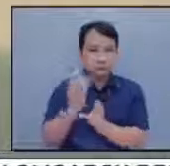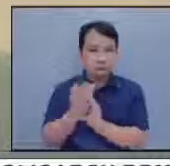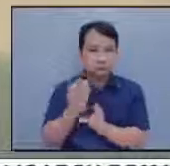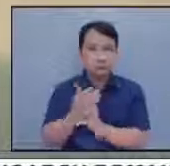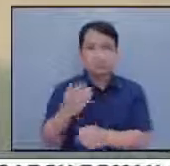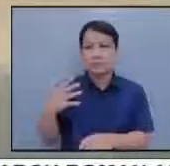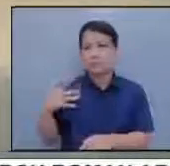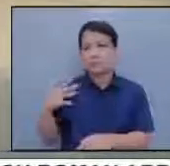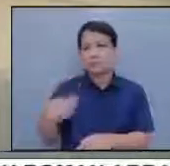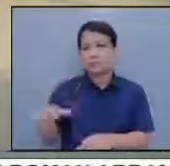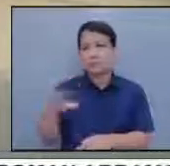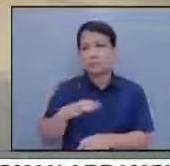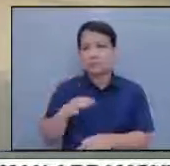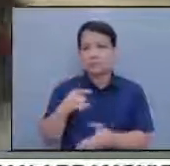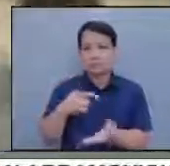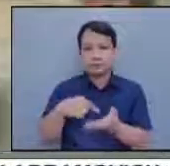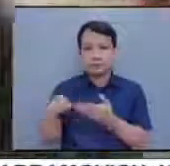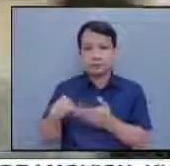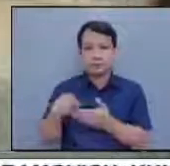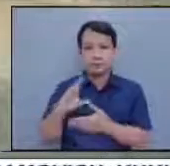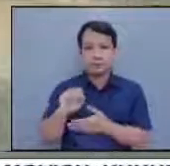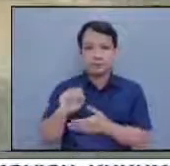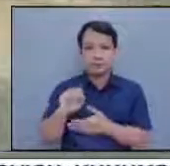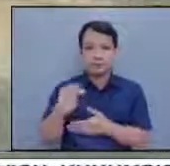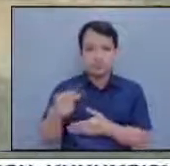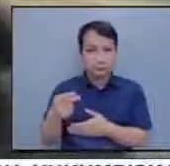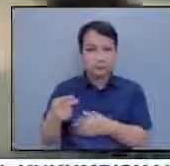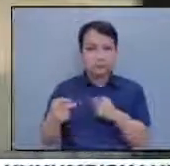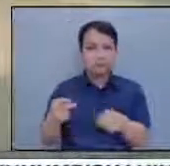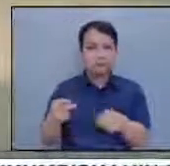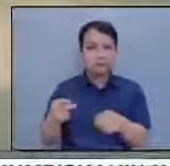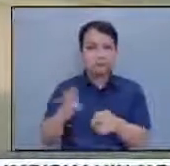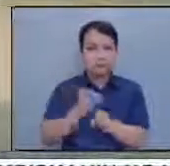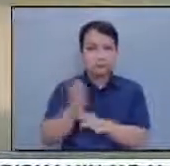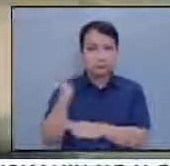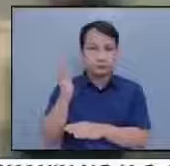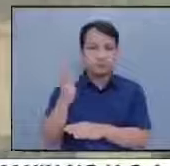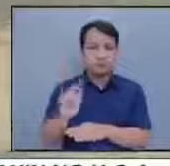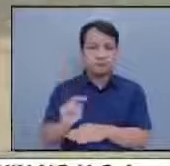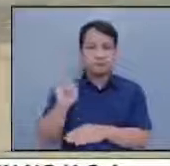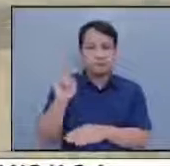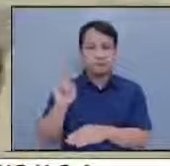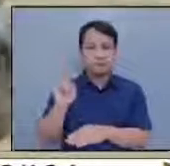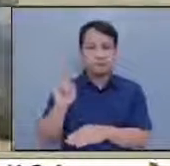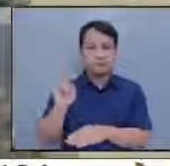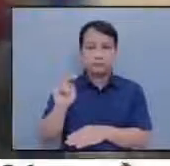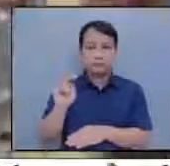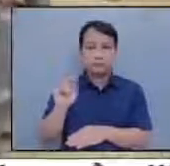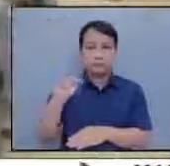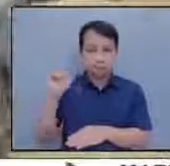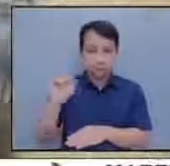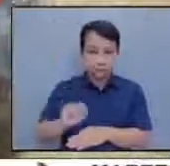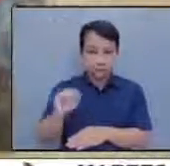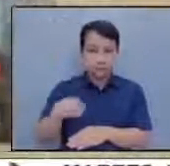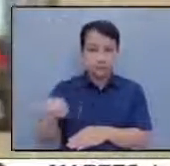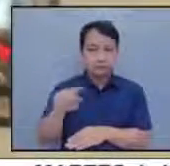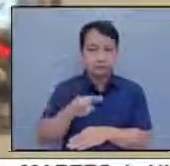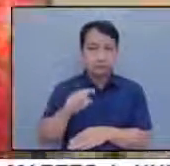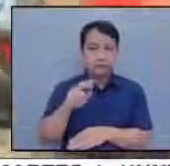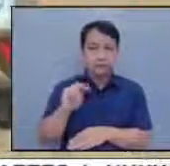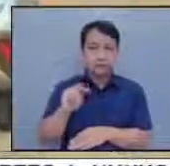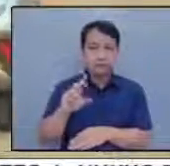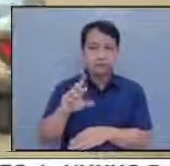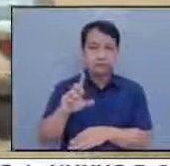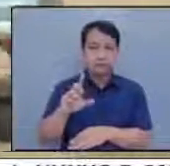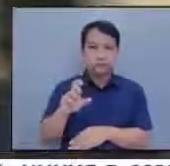para makapagbayad sa cash lane at makadiretso sa northern part and southern part ng NLEX.